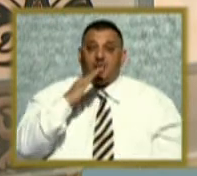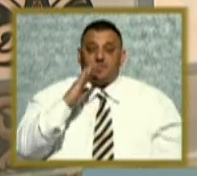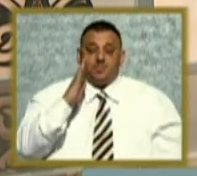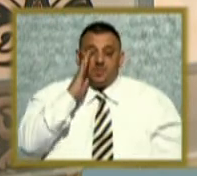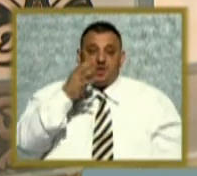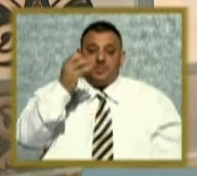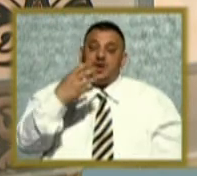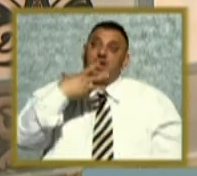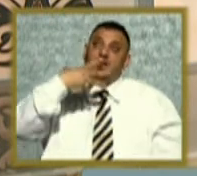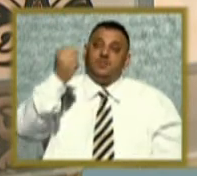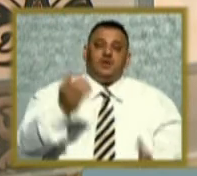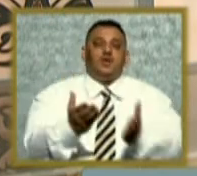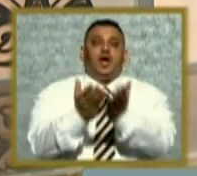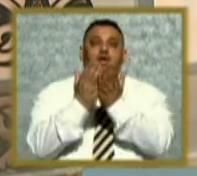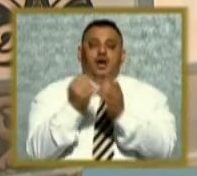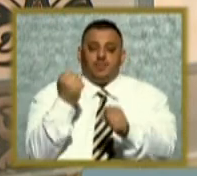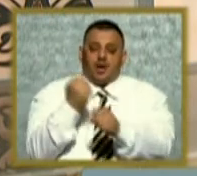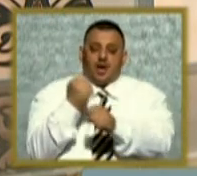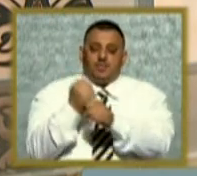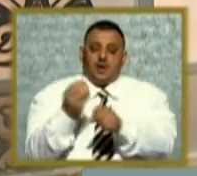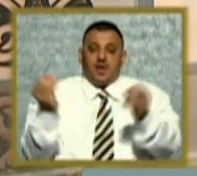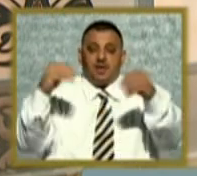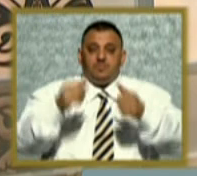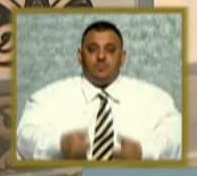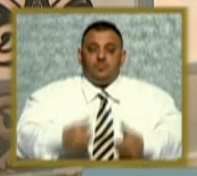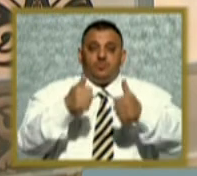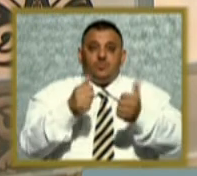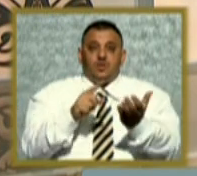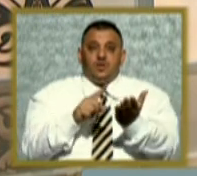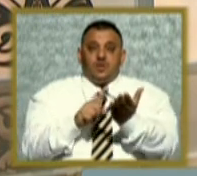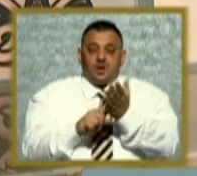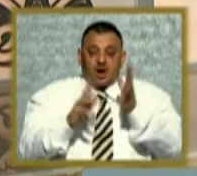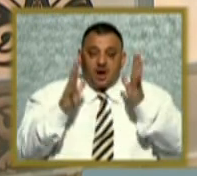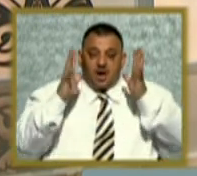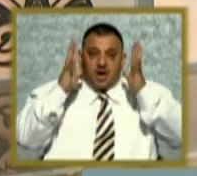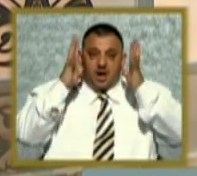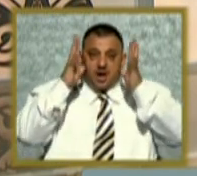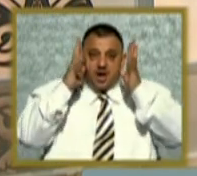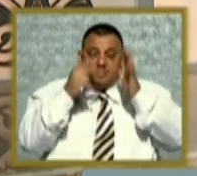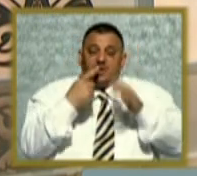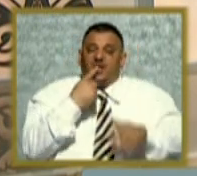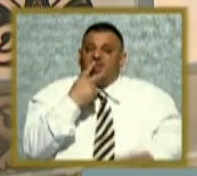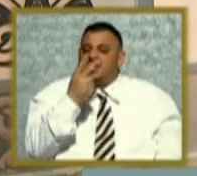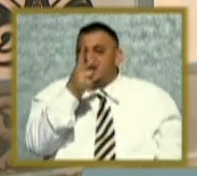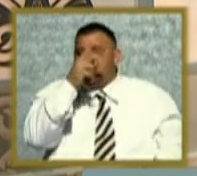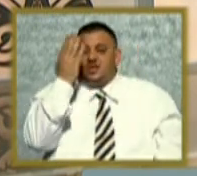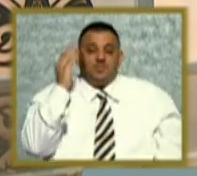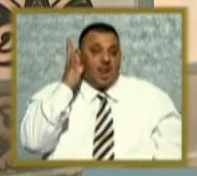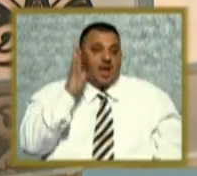يعني يتقبل منه ومن صالح الأعمال. آمين. بالنسبة للصلوات يعني كذا سنة هو ما يصلي.